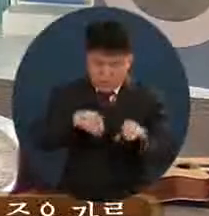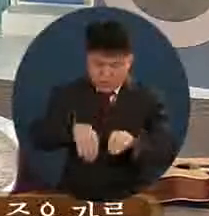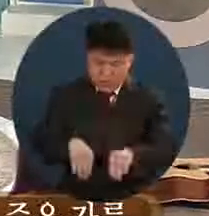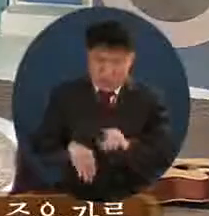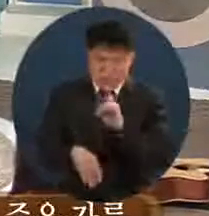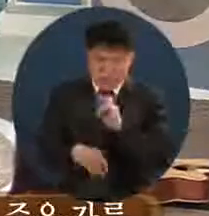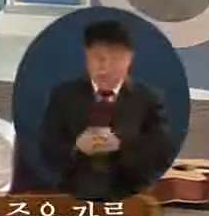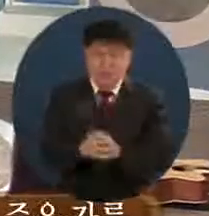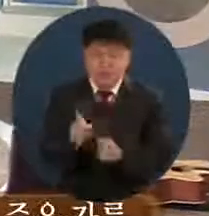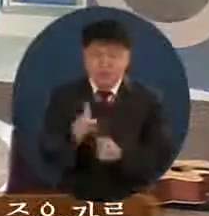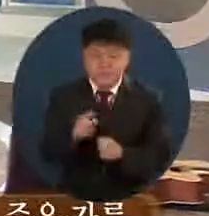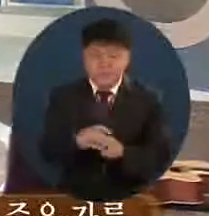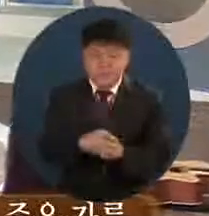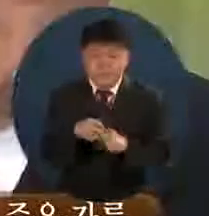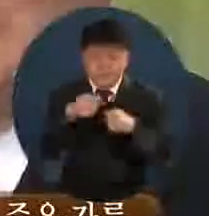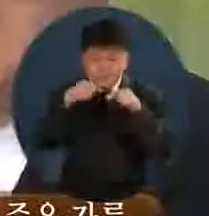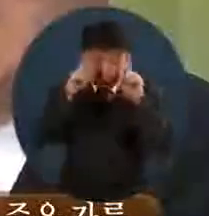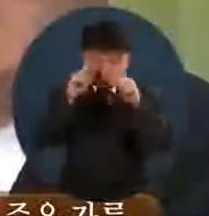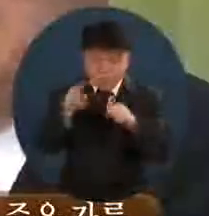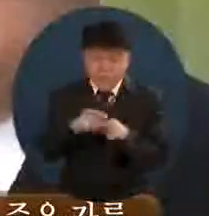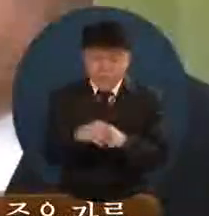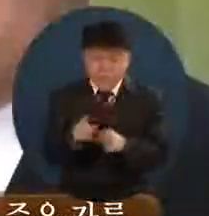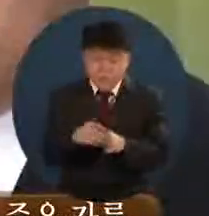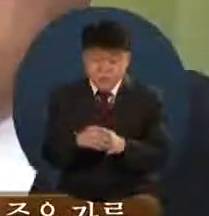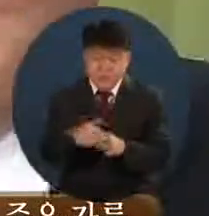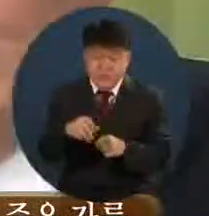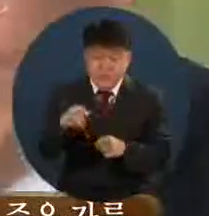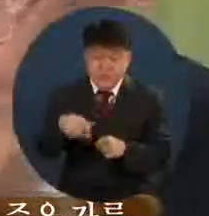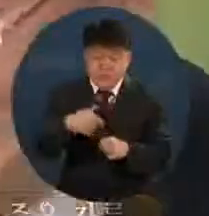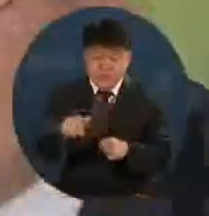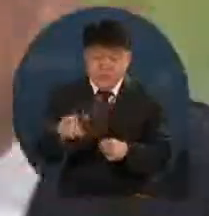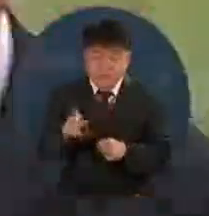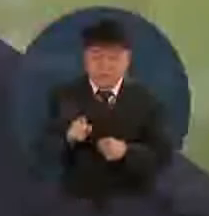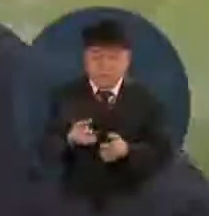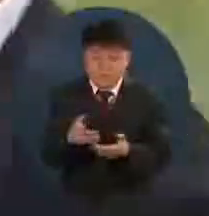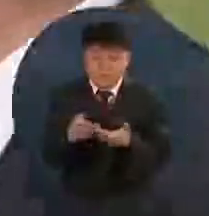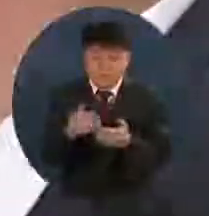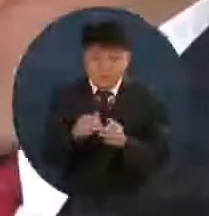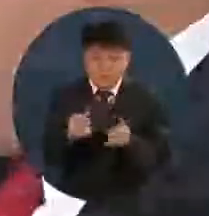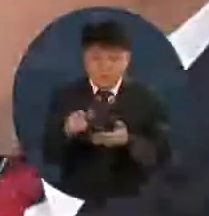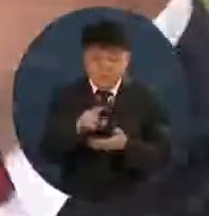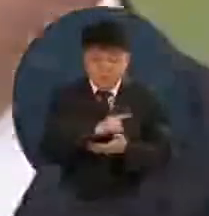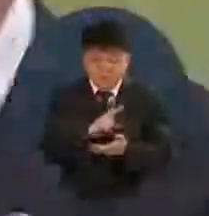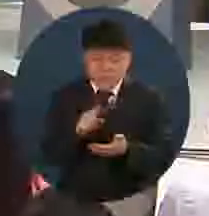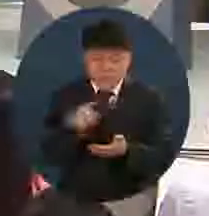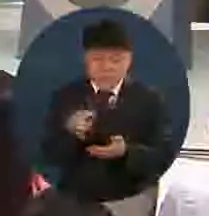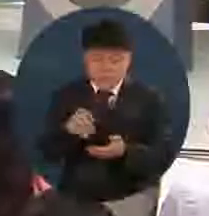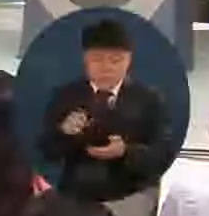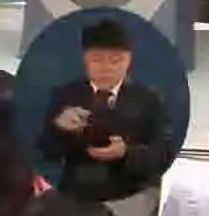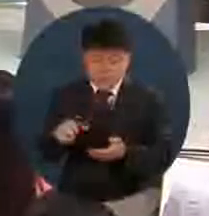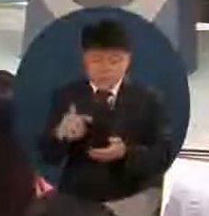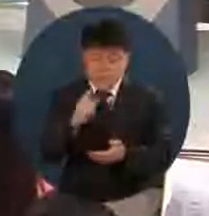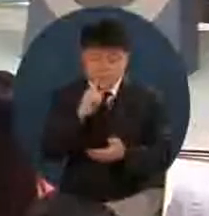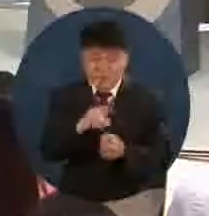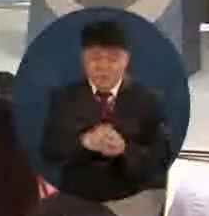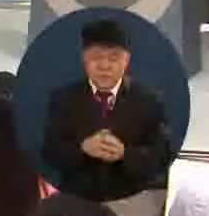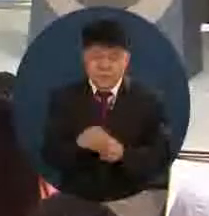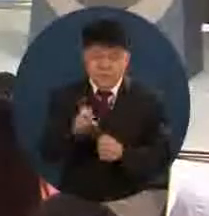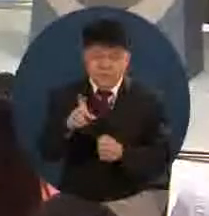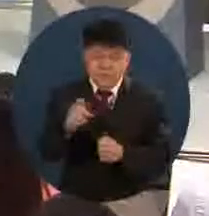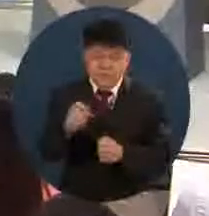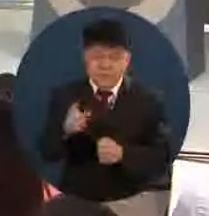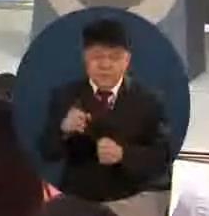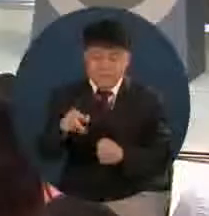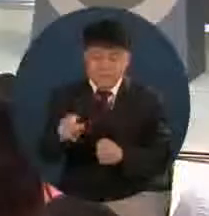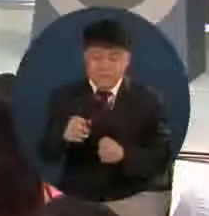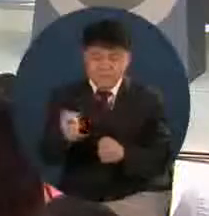그 지옥으로 가는 그 뱃삭을 받는 뱃사공 이름이 케이론입니다. 그러니까 그 명왕성하고 그 이름하고